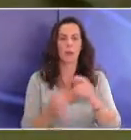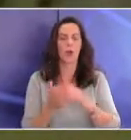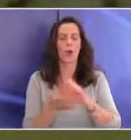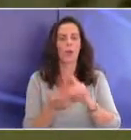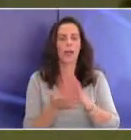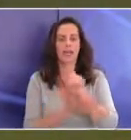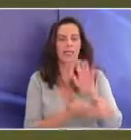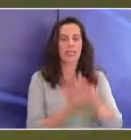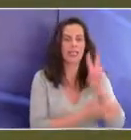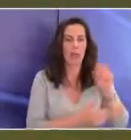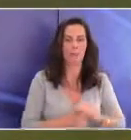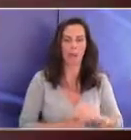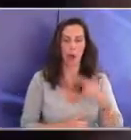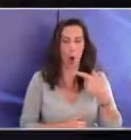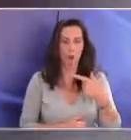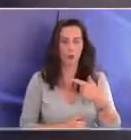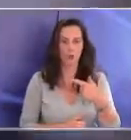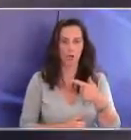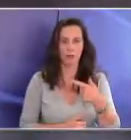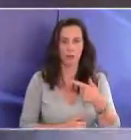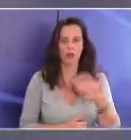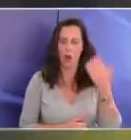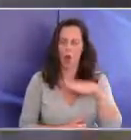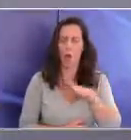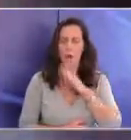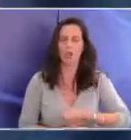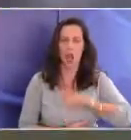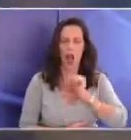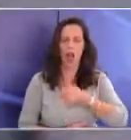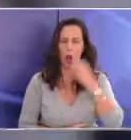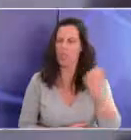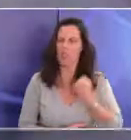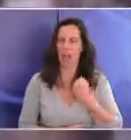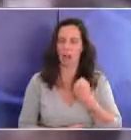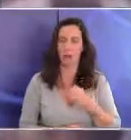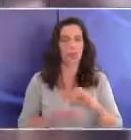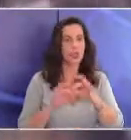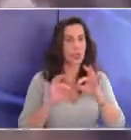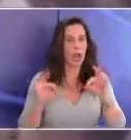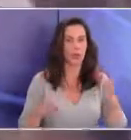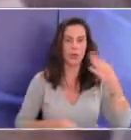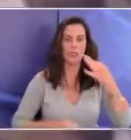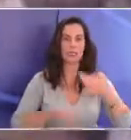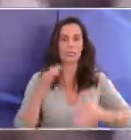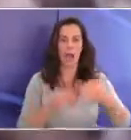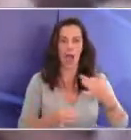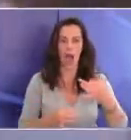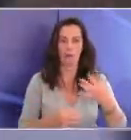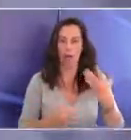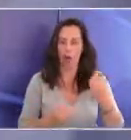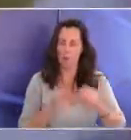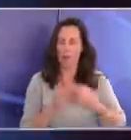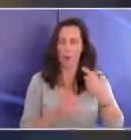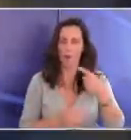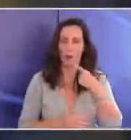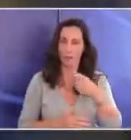ב-11 בדצמבר. גסקווין סבל לאורך השנים מבעיית אלכוהוליזם קשה, שהחלה עוד בימיו כשחקן פעיל. לא פעם בעבר